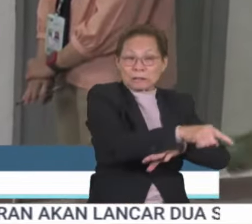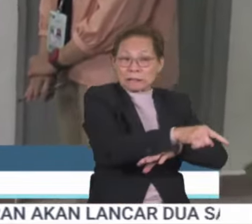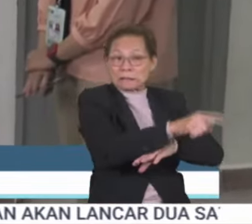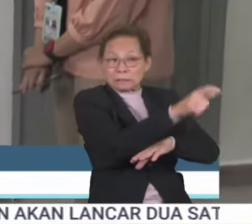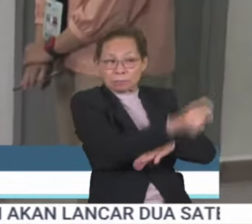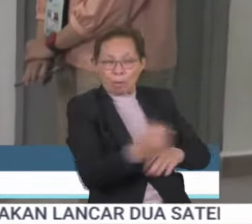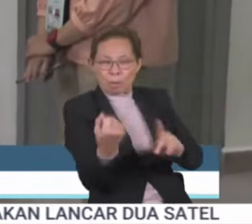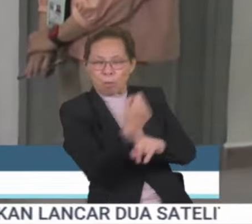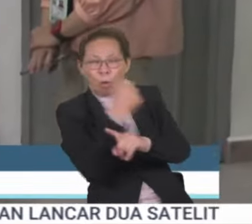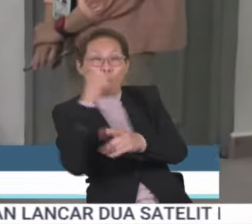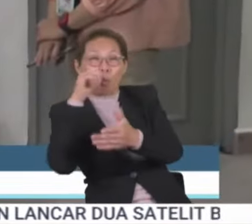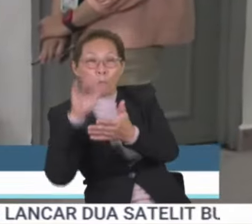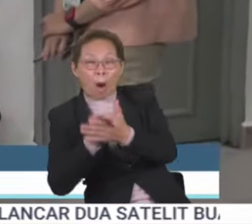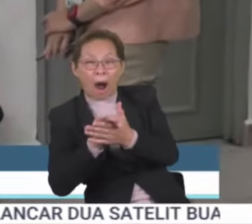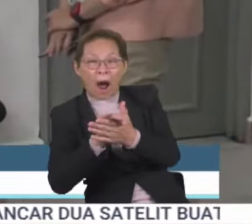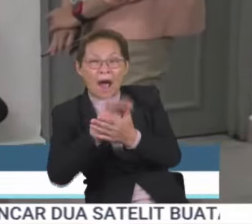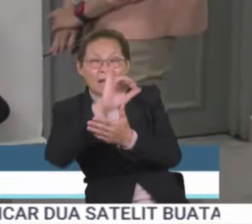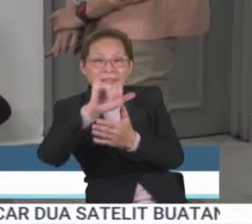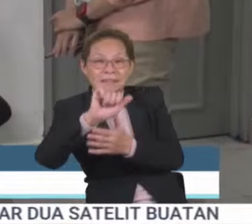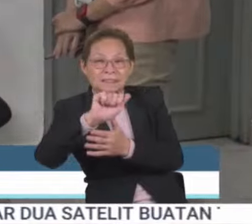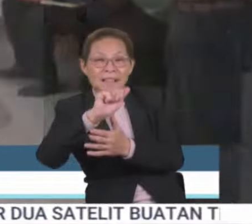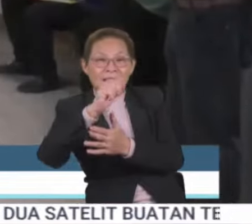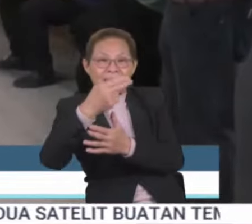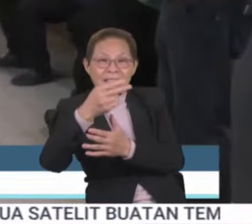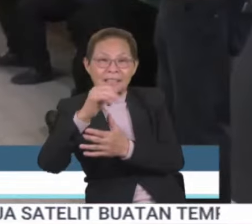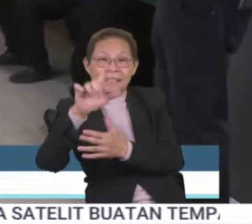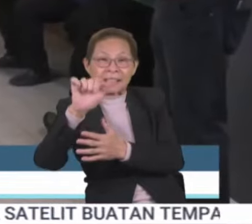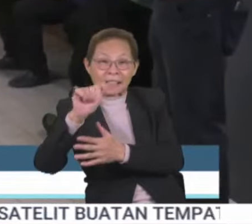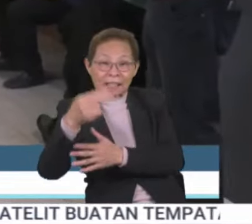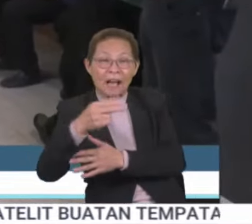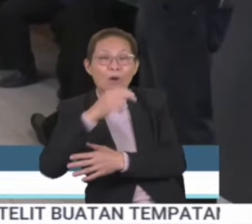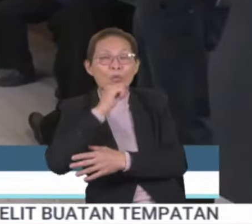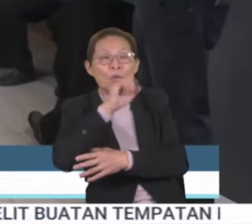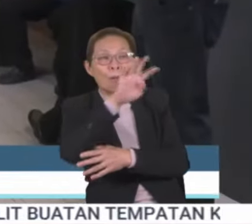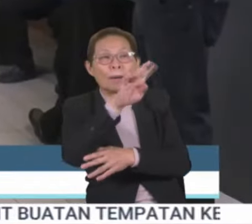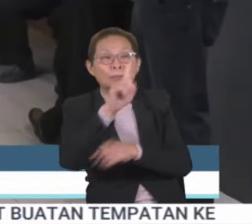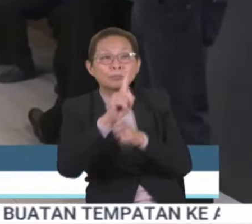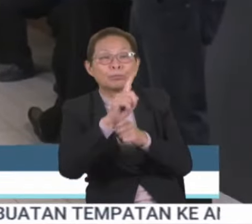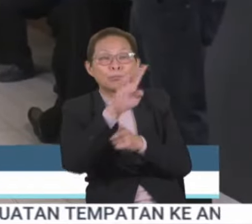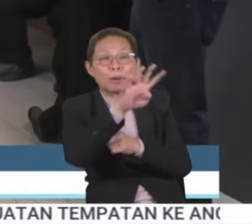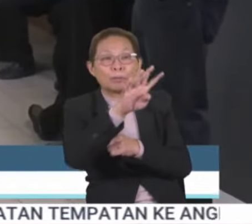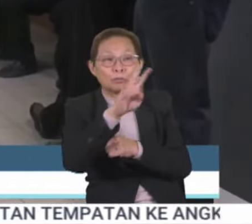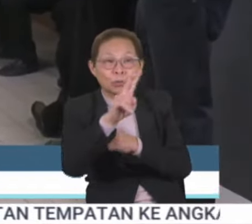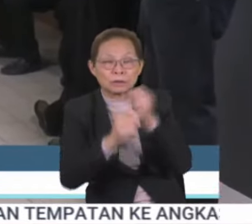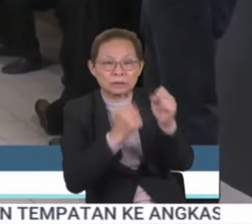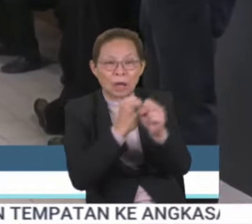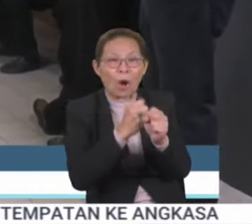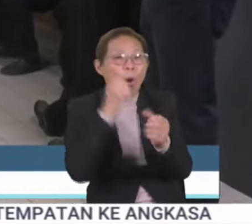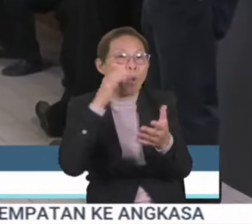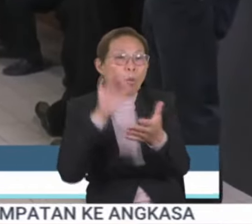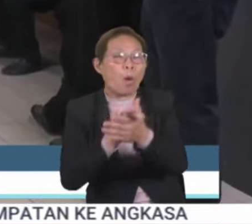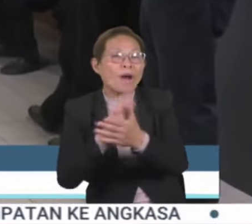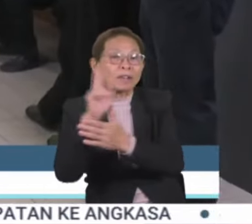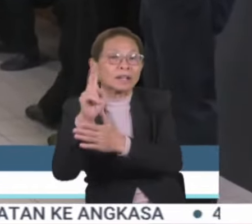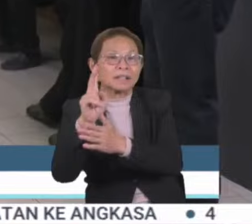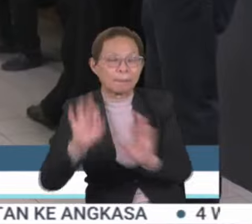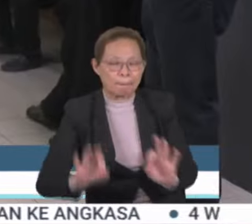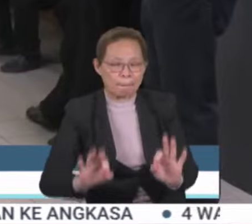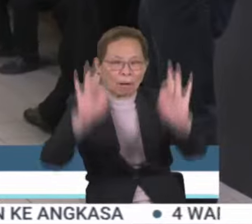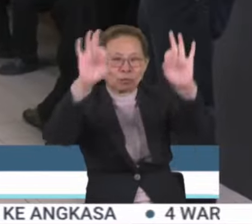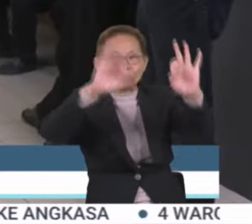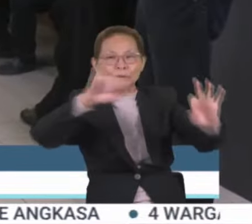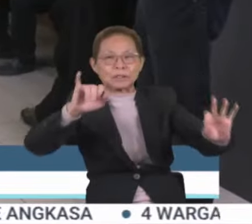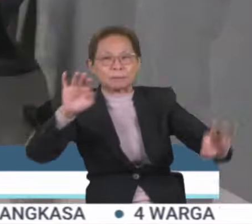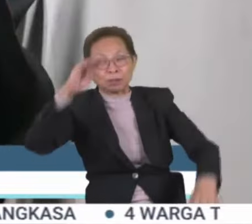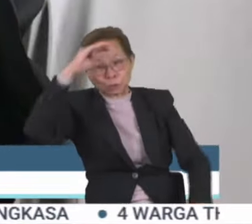didakwa memukul mangsa Jah nordin 46 tahun yang juga isteri ketiganya di sebuah pangsapuri di kampung aman larkin